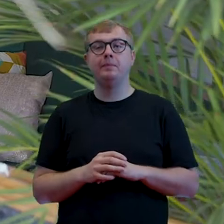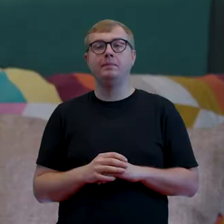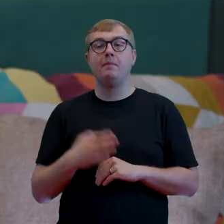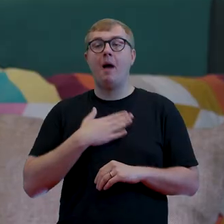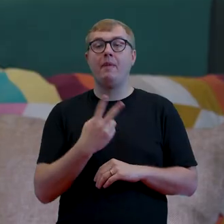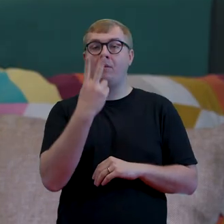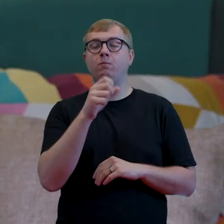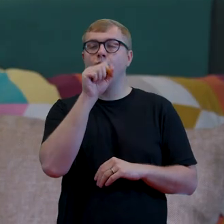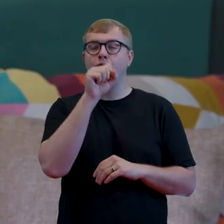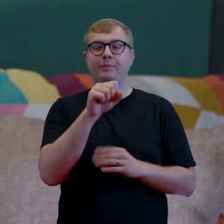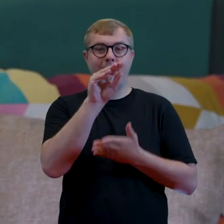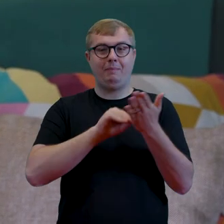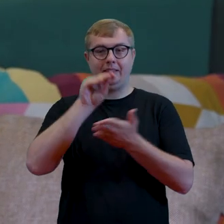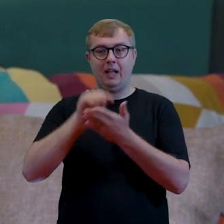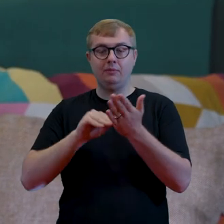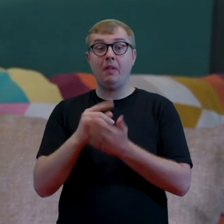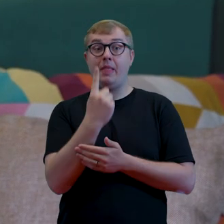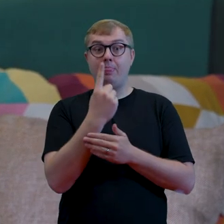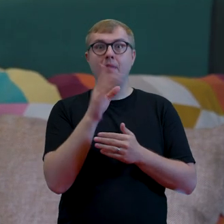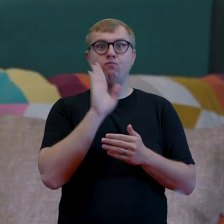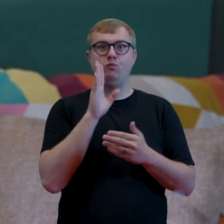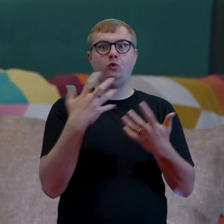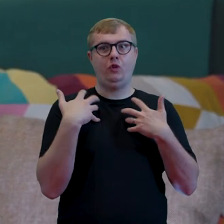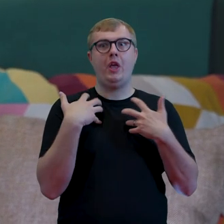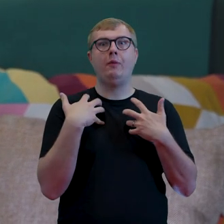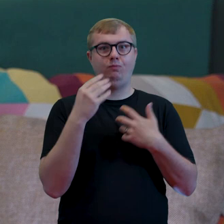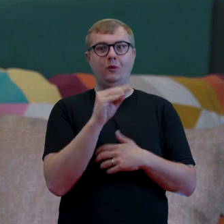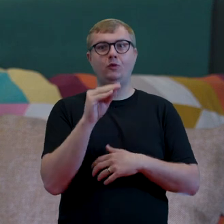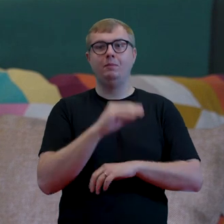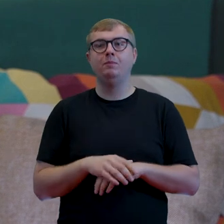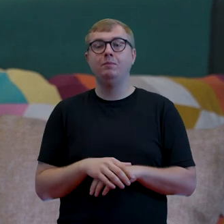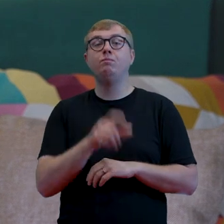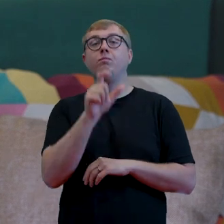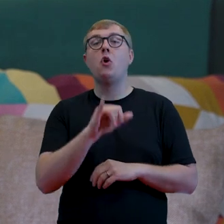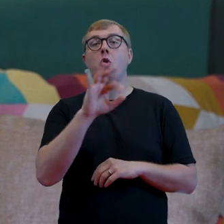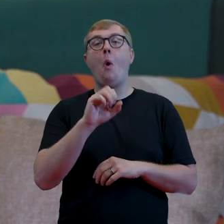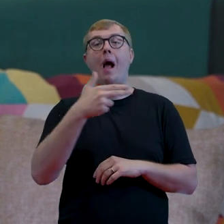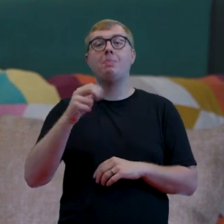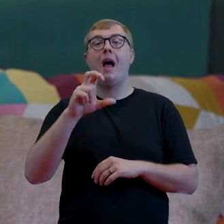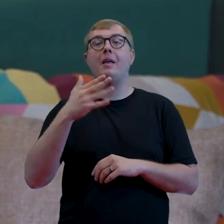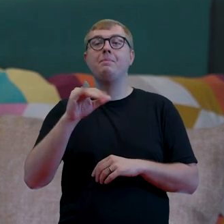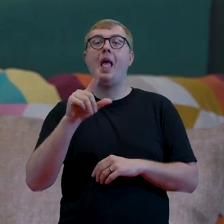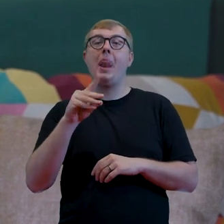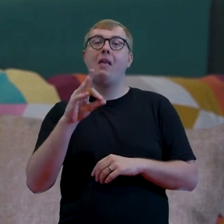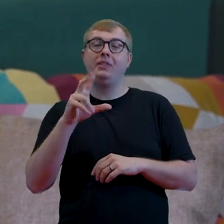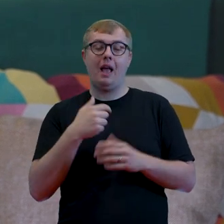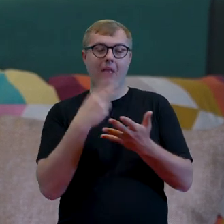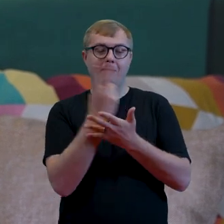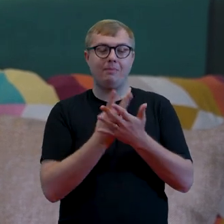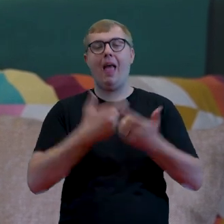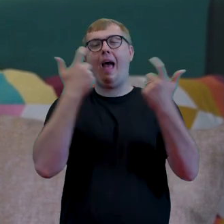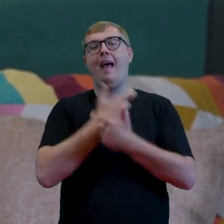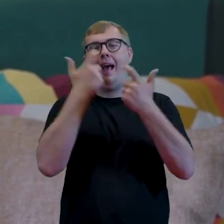Mam dwóch ulubionych pisarzy czy których jeszcze jeden żyje mianowicie joannych chmielewską przy której potrafię się